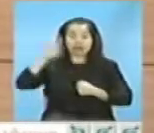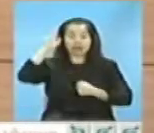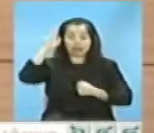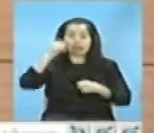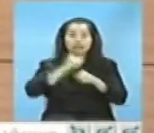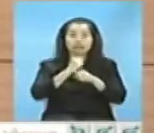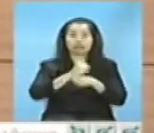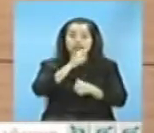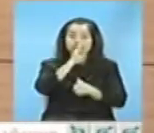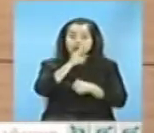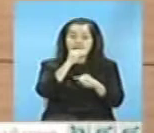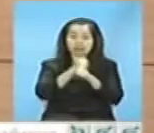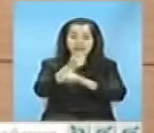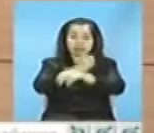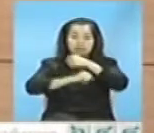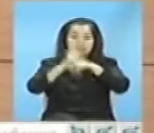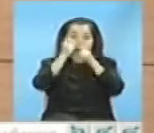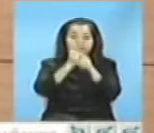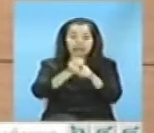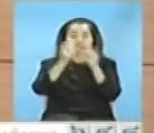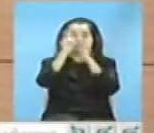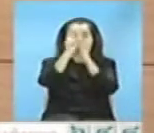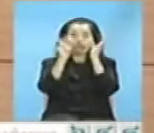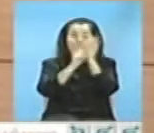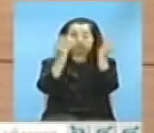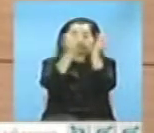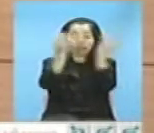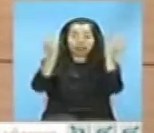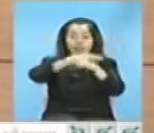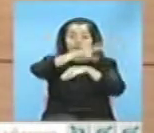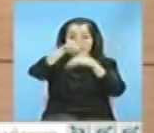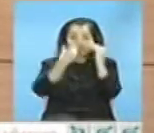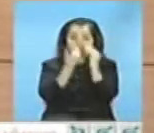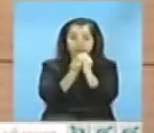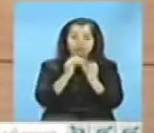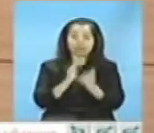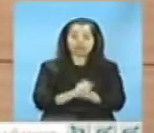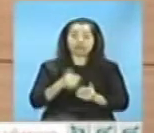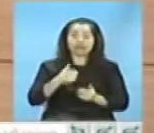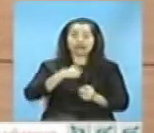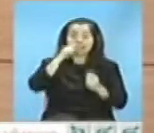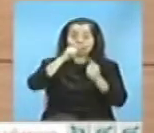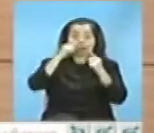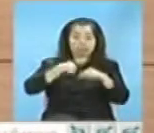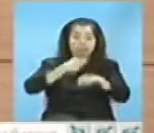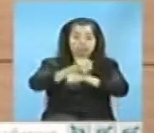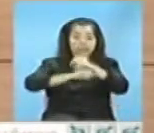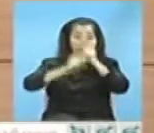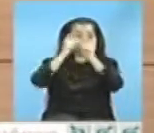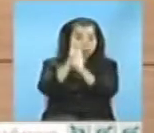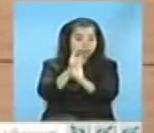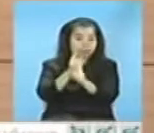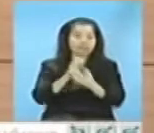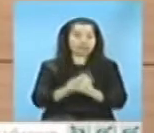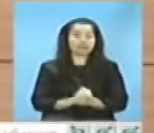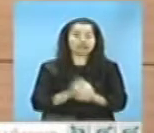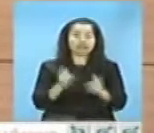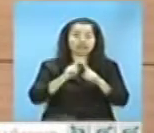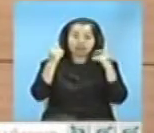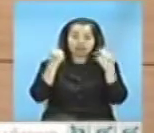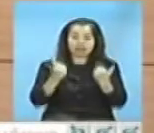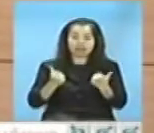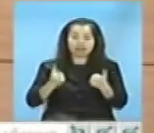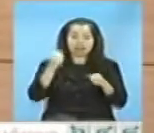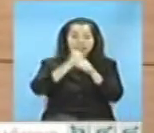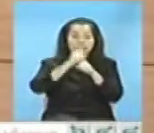ไว้และปฏิบัติตามซึ่งรัฐธรรมนูญแห่งราชอาณาจักรไทยทุกประการผมขอเน้นว่าจะปฏิบัติตามแต่ขณะนี้เรากำลังจะ